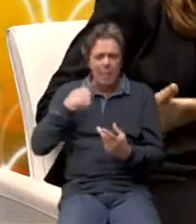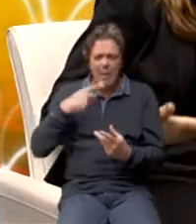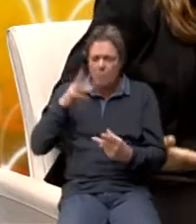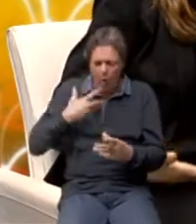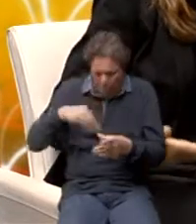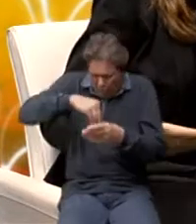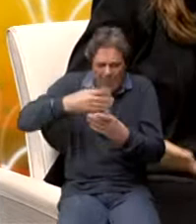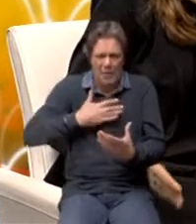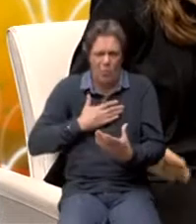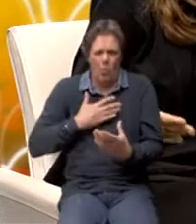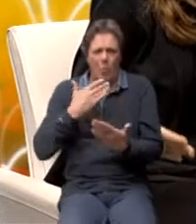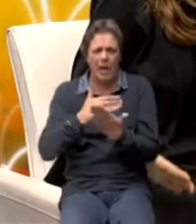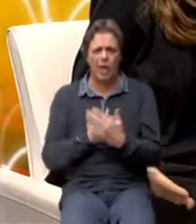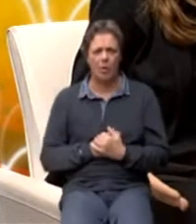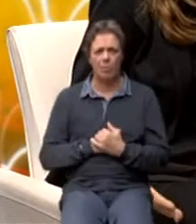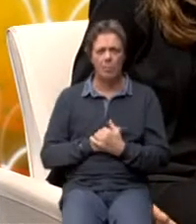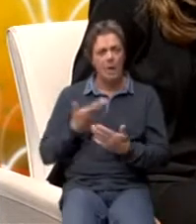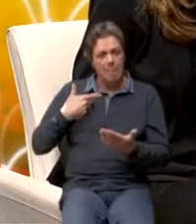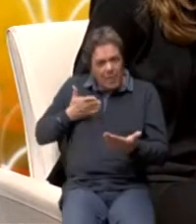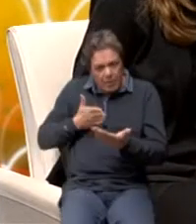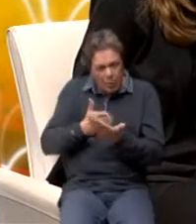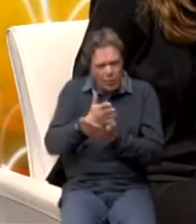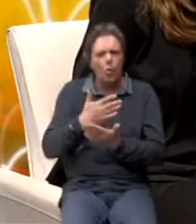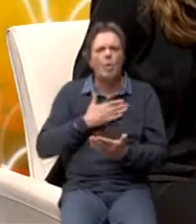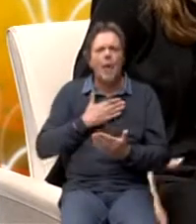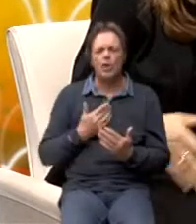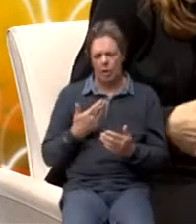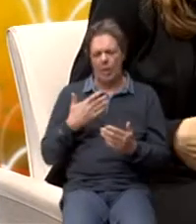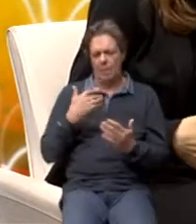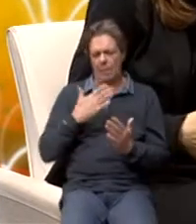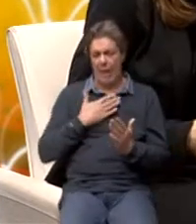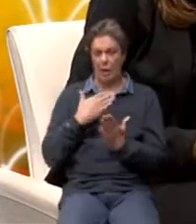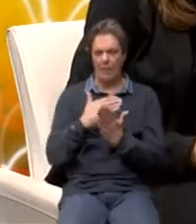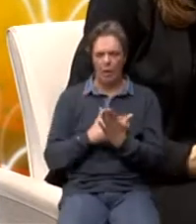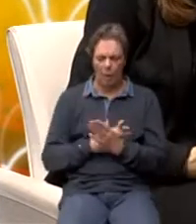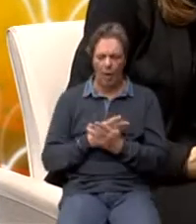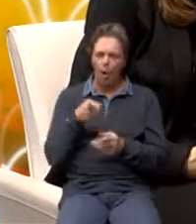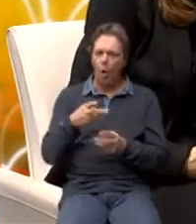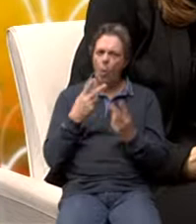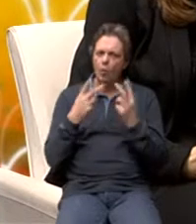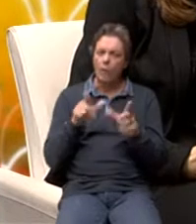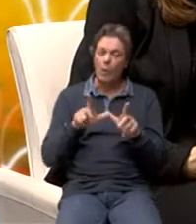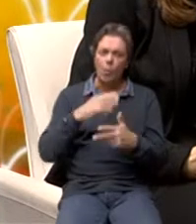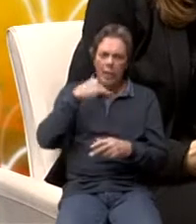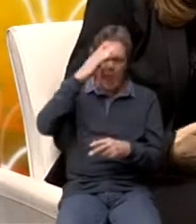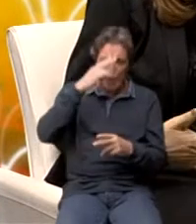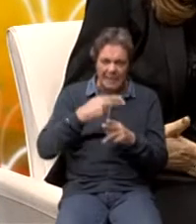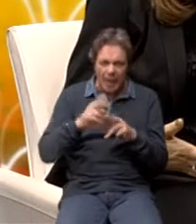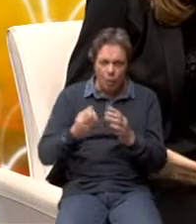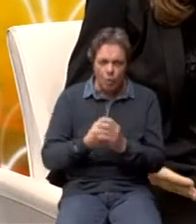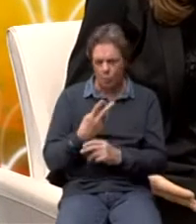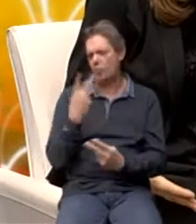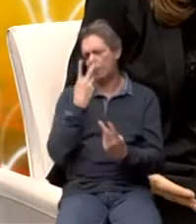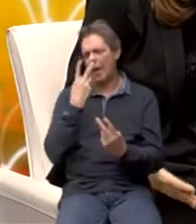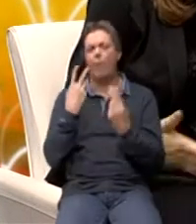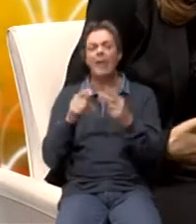je implementiramo kroz naše nacionalno zakonodavstvo. I apsolutno, ono što vrijedi u Italiji za ekološku proizvodnju, vrijedi